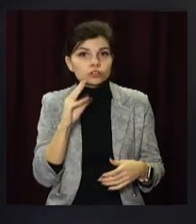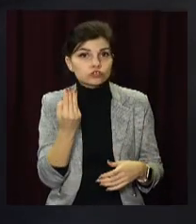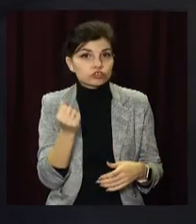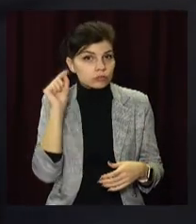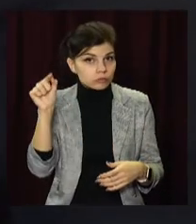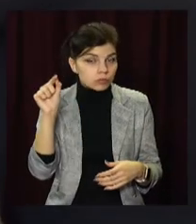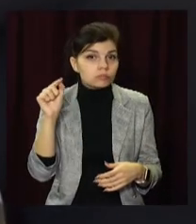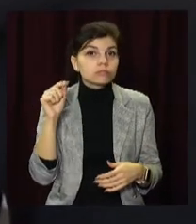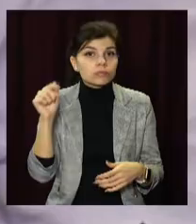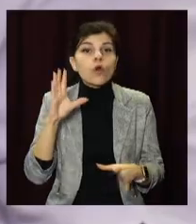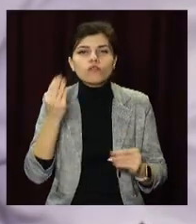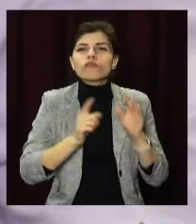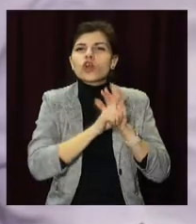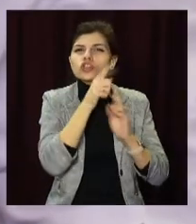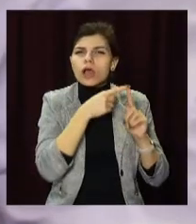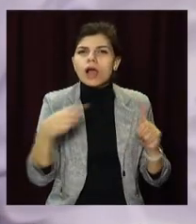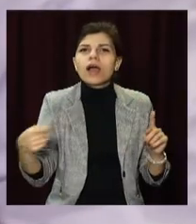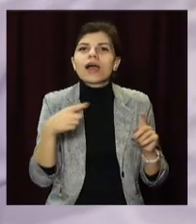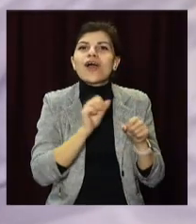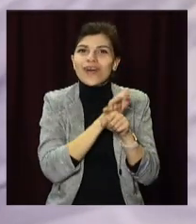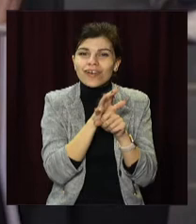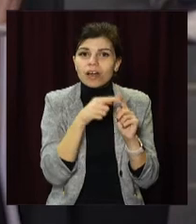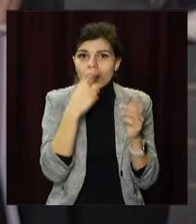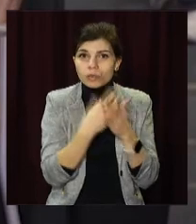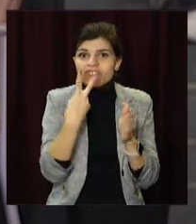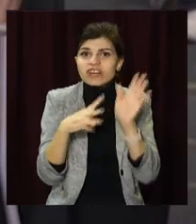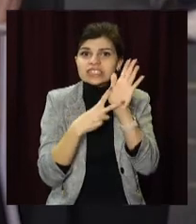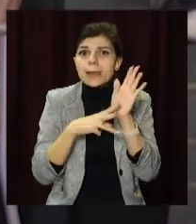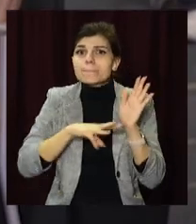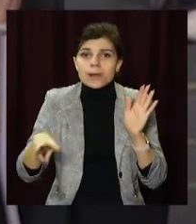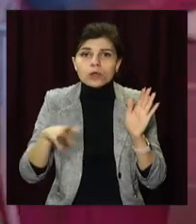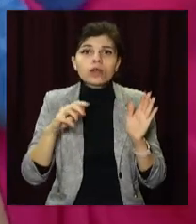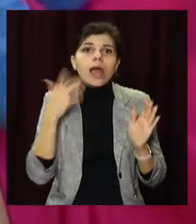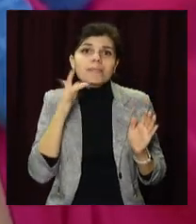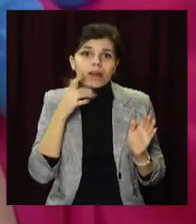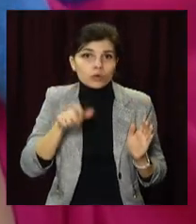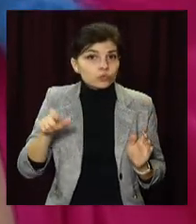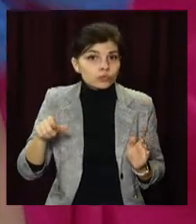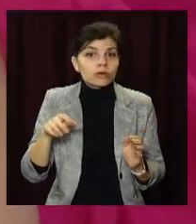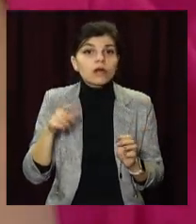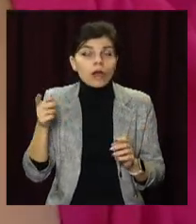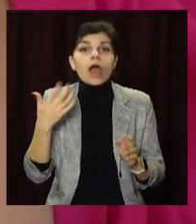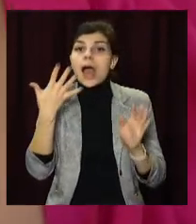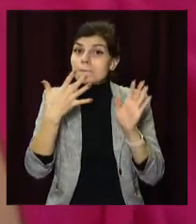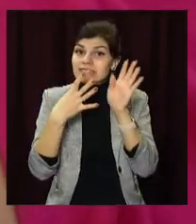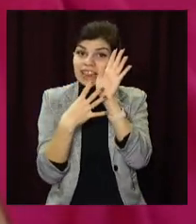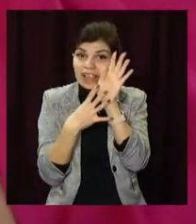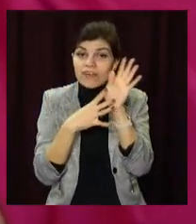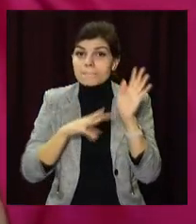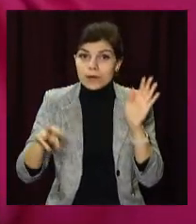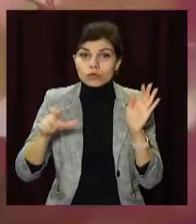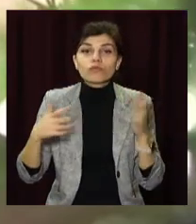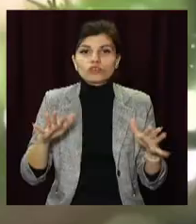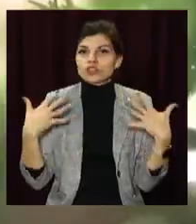з початку пандемії вірус зафіксували у понад 27 мільйонів американців. В той же час 59 мільйонів людей подолали